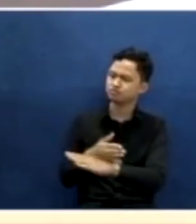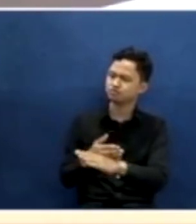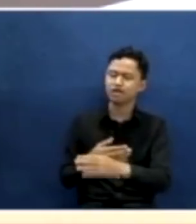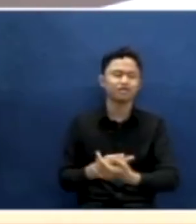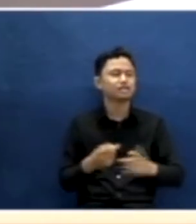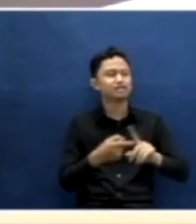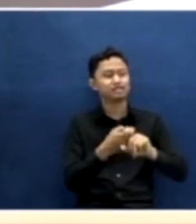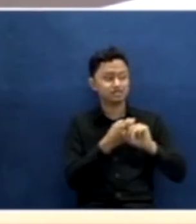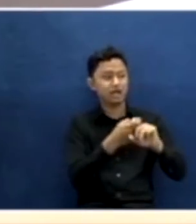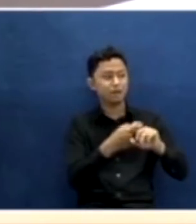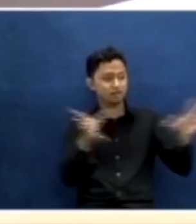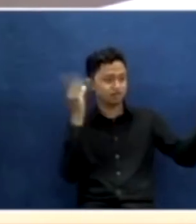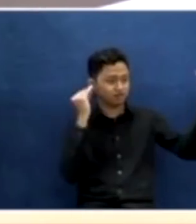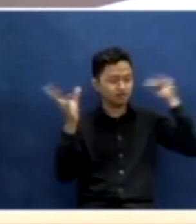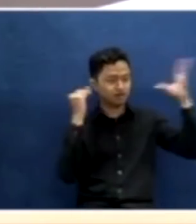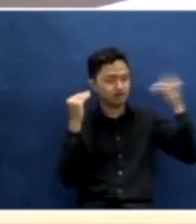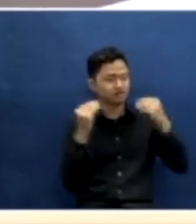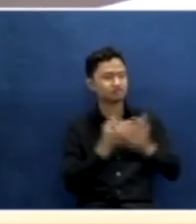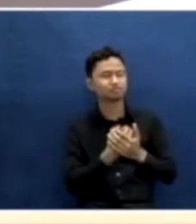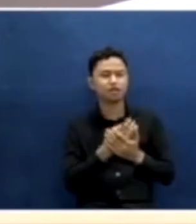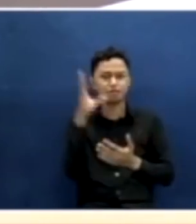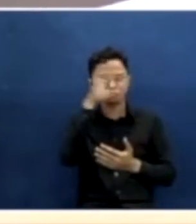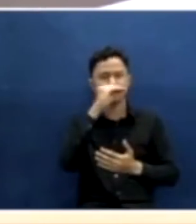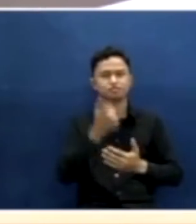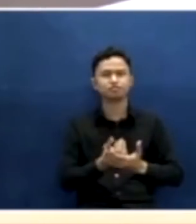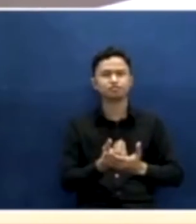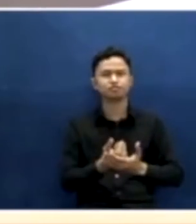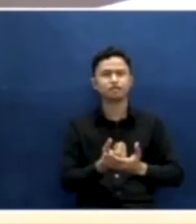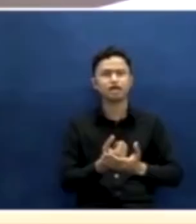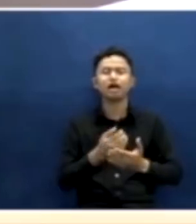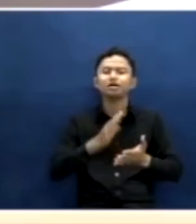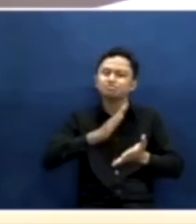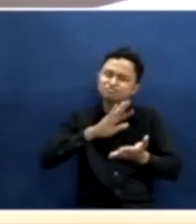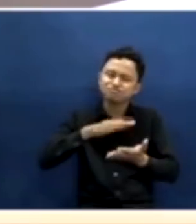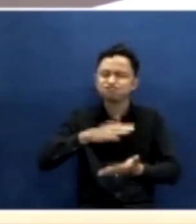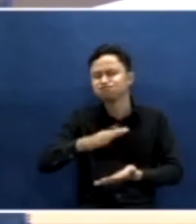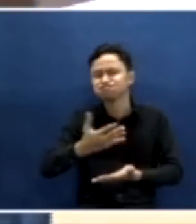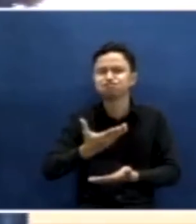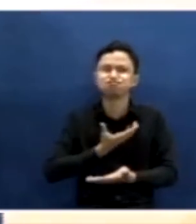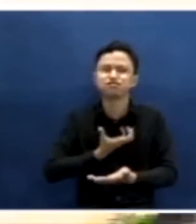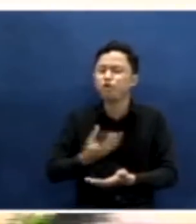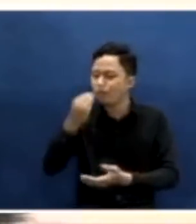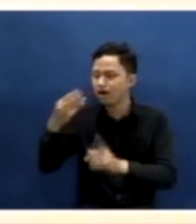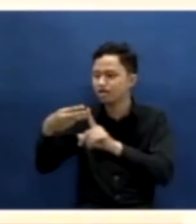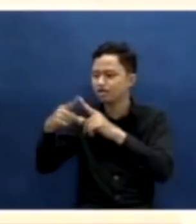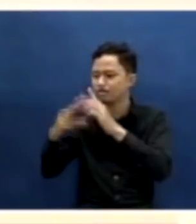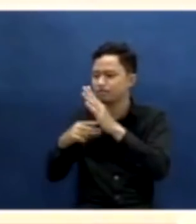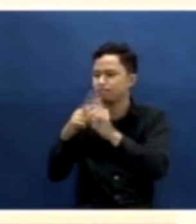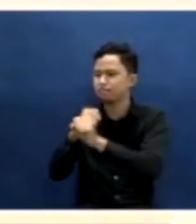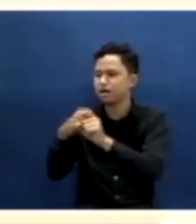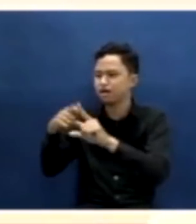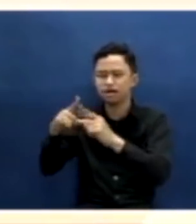ketika mendapatkan narasi yang semacam itu hampir-hampir mereka kemudian terpeleset kembali menghalalkan bangkai dan kembali pingin makan